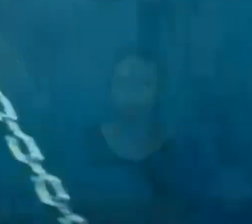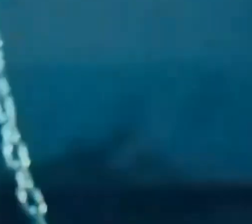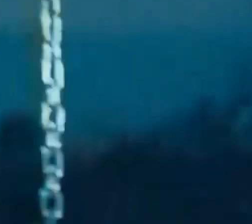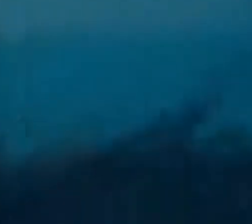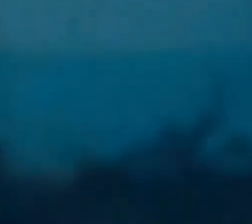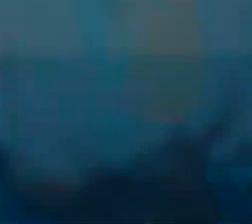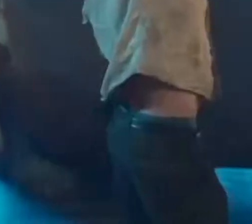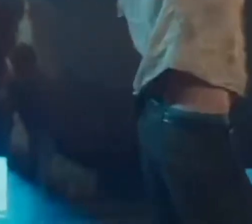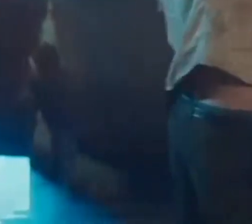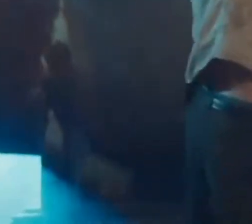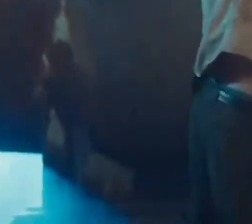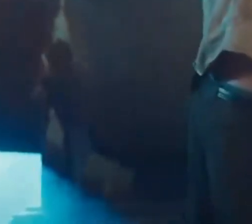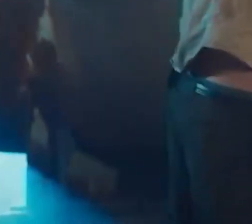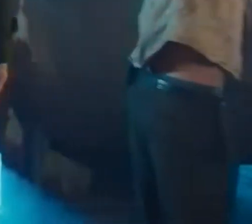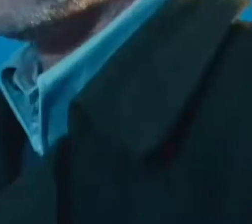Çenesine yumruk attı.